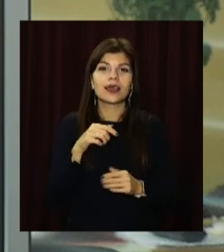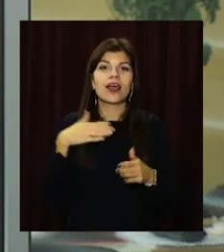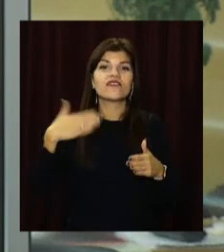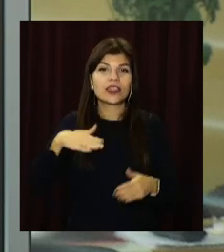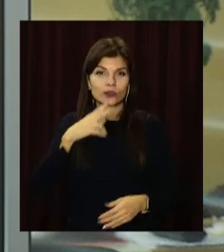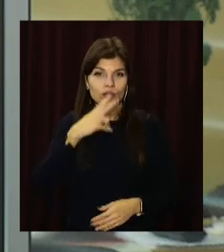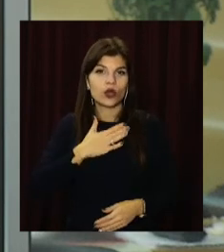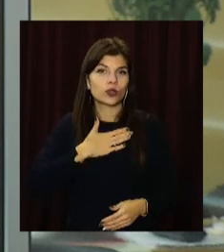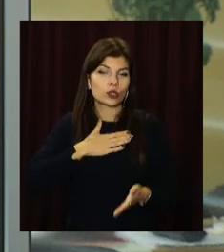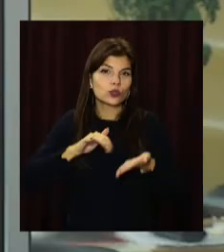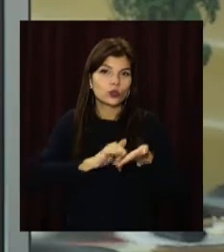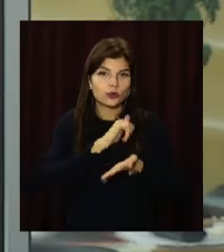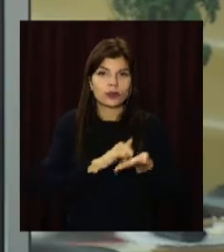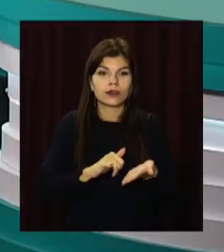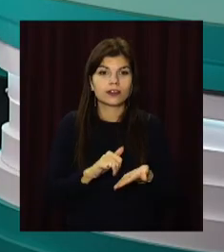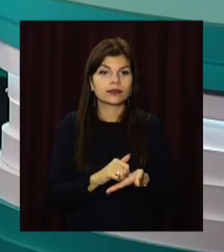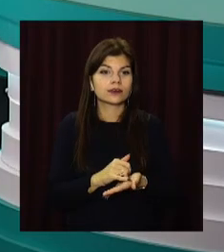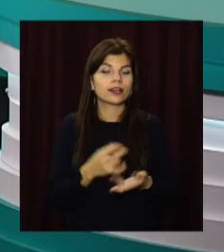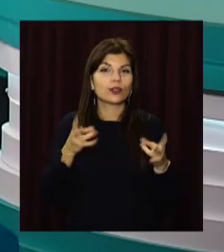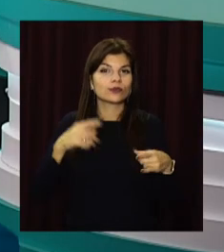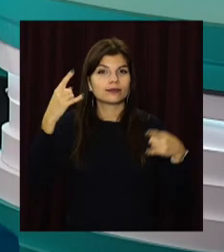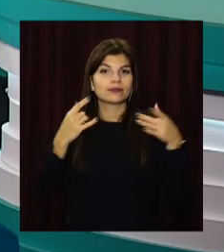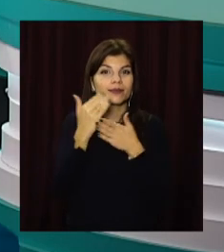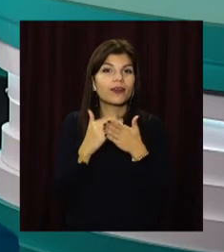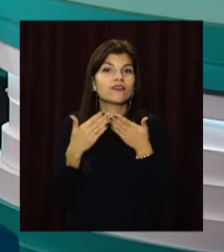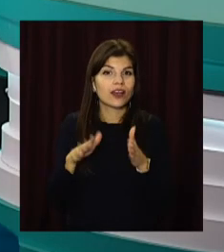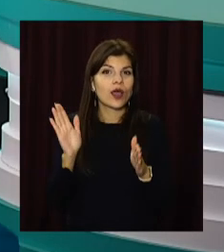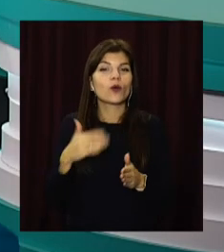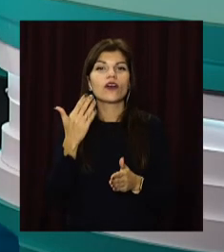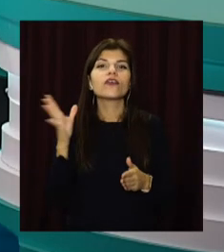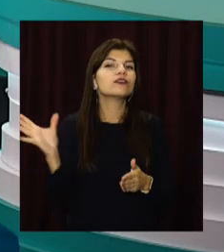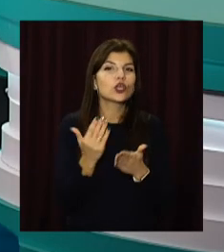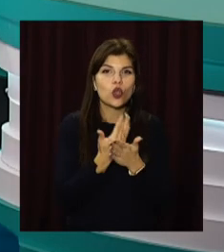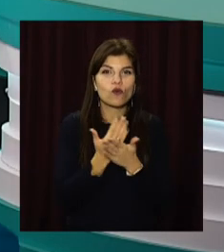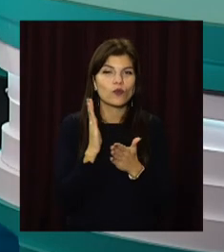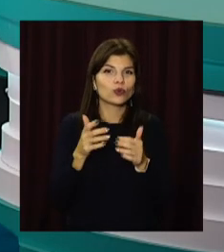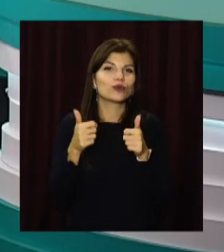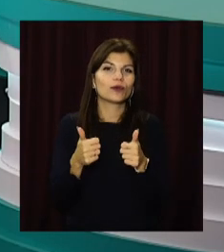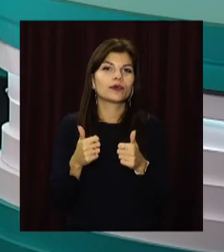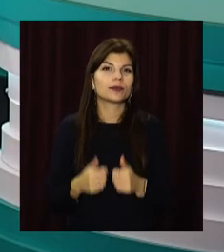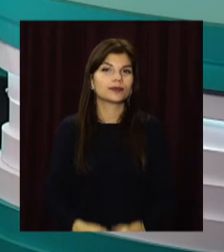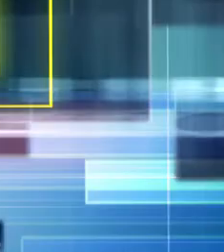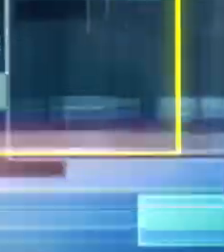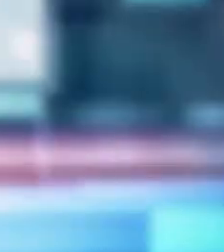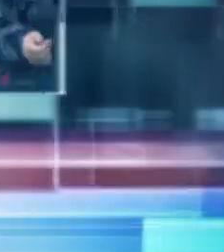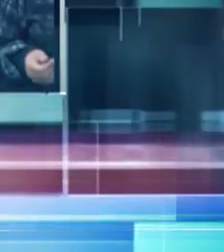Сюжети переглядайте на нашому YouTube-каналі. Залишайтесь з відкритим та нехай всі новини будуть добрими.